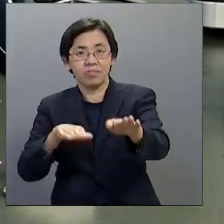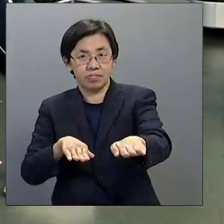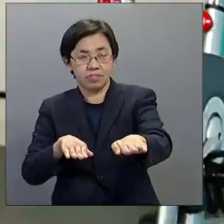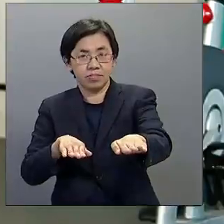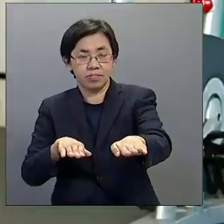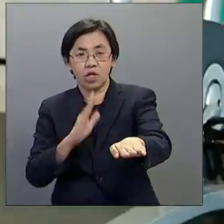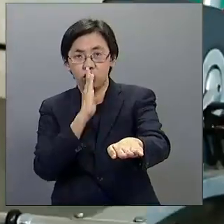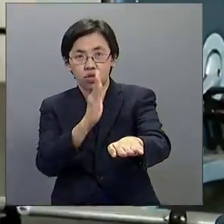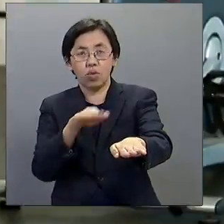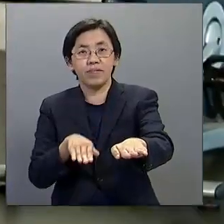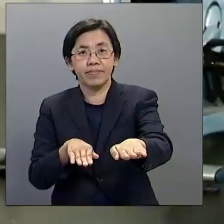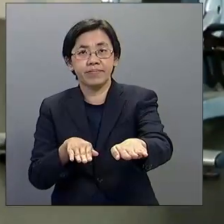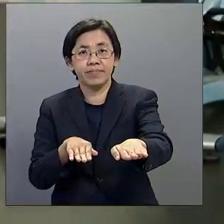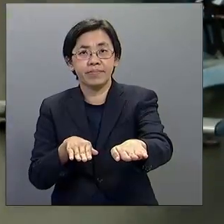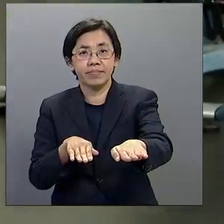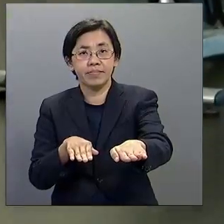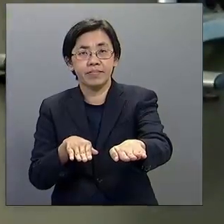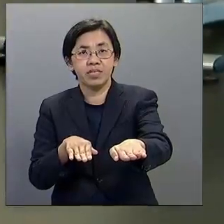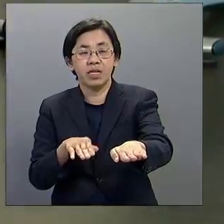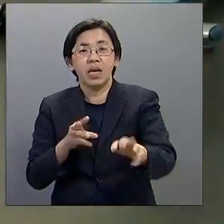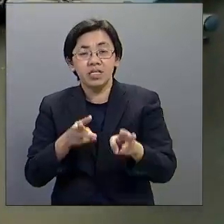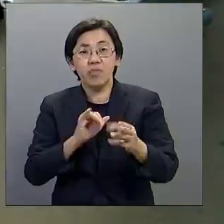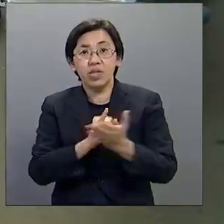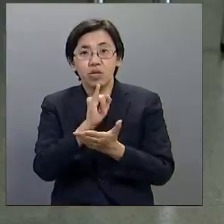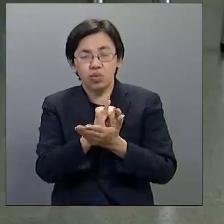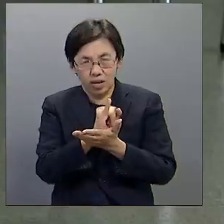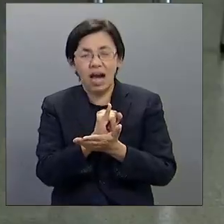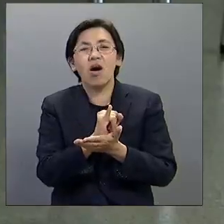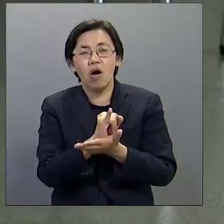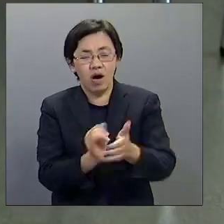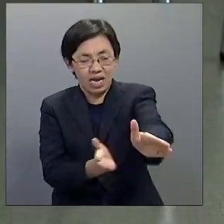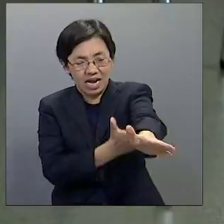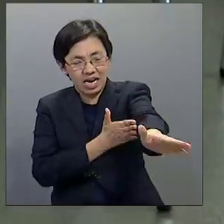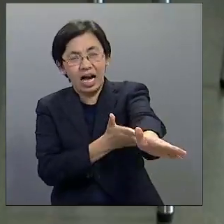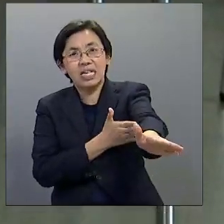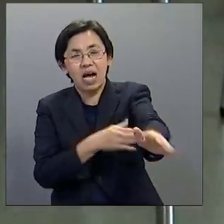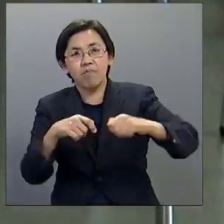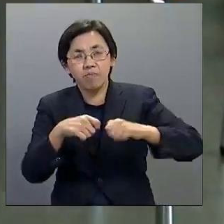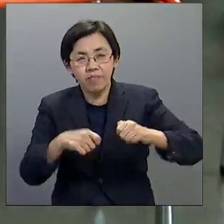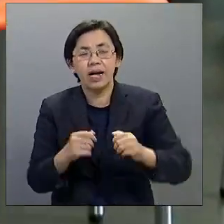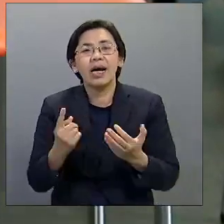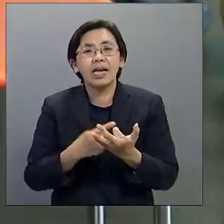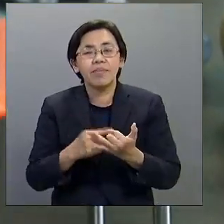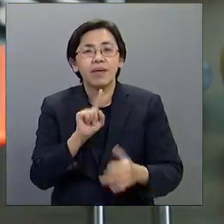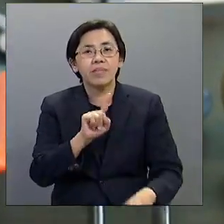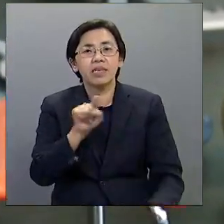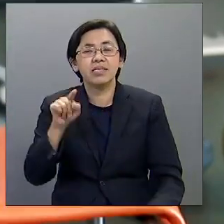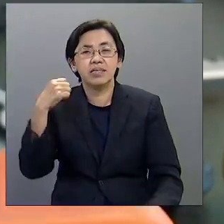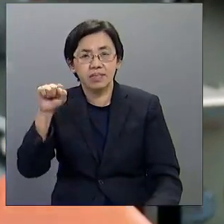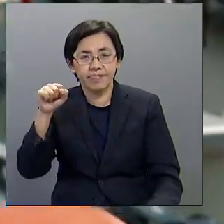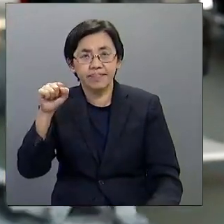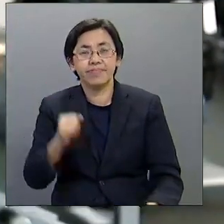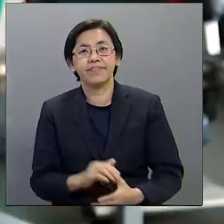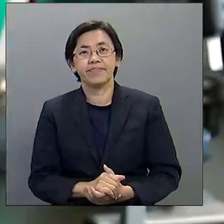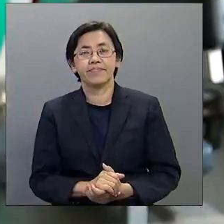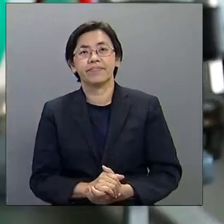บนี้นับครั้งไว้ใช่ถ้าทำถูกต้องตึงบริเวณน่องค่ะนับครั้งไว้แล้ว1ถึง10แล้วก็ค่อยๆกลับเราค่อยๆย่อ ถ้